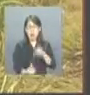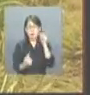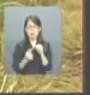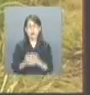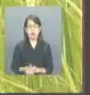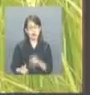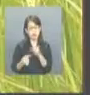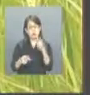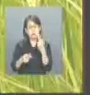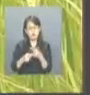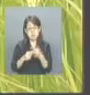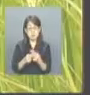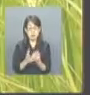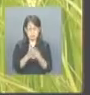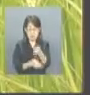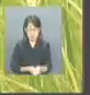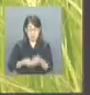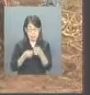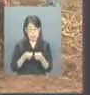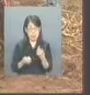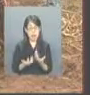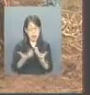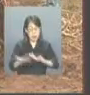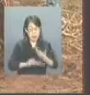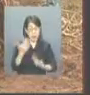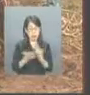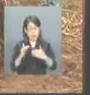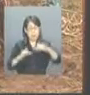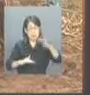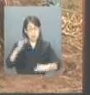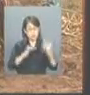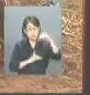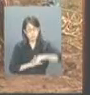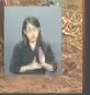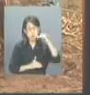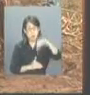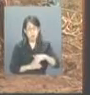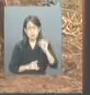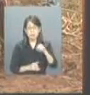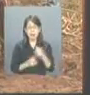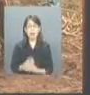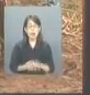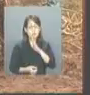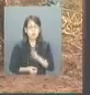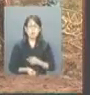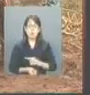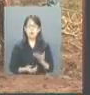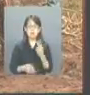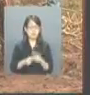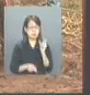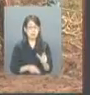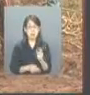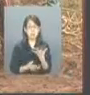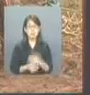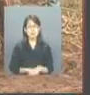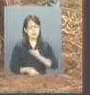พราะหากเป็นสินค้าที่มีราคาสูงตลอดจะทำให้เกษตรกรเสียเปรียบในการจ่ายเงินเข้ากองทุนแต่หากสินค้ามีราคาต